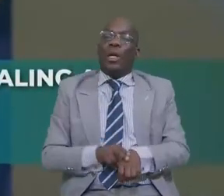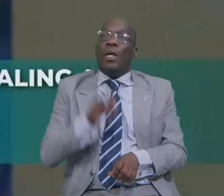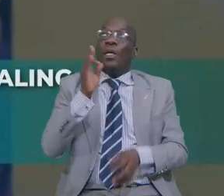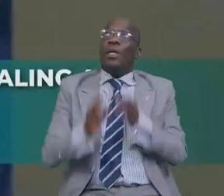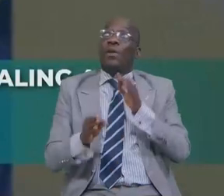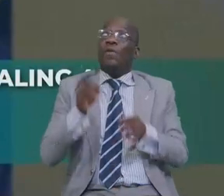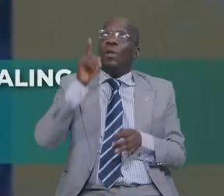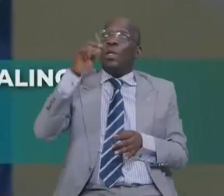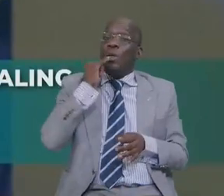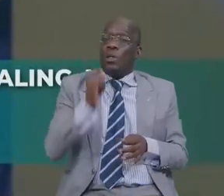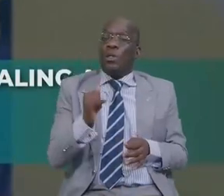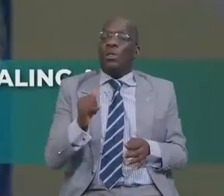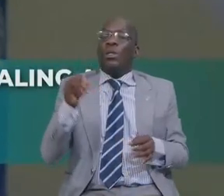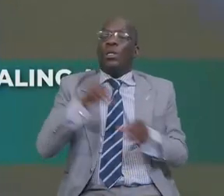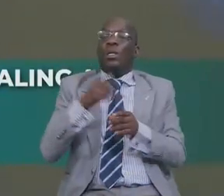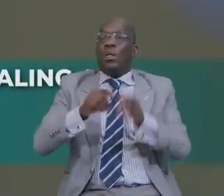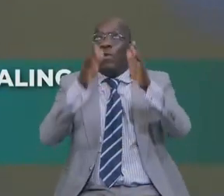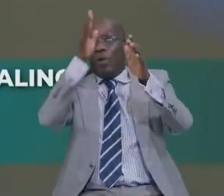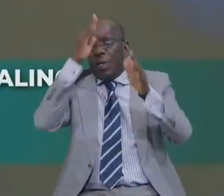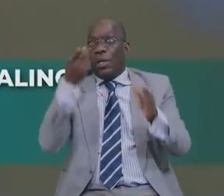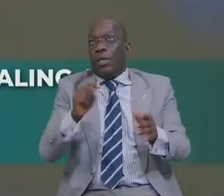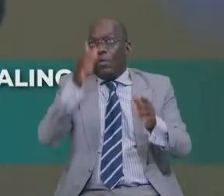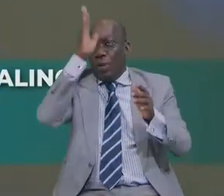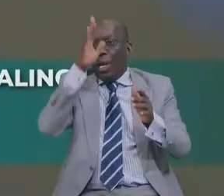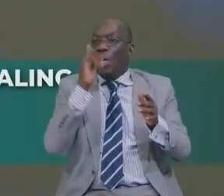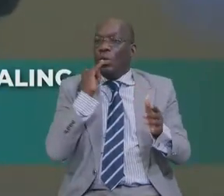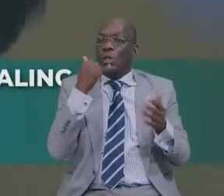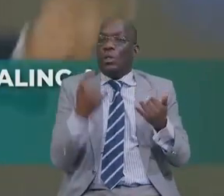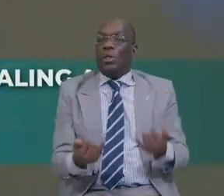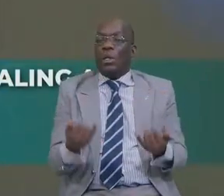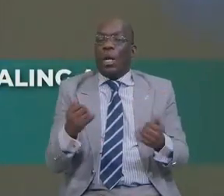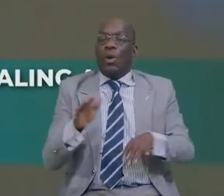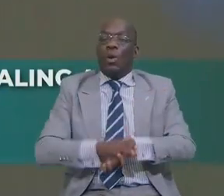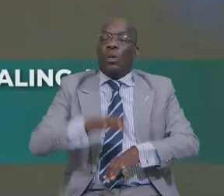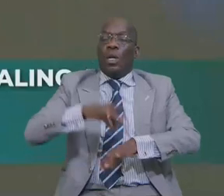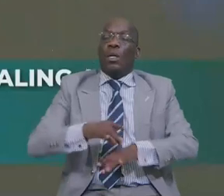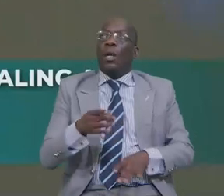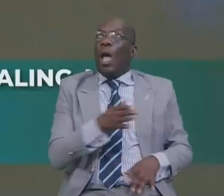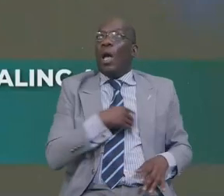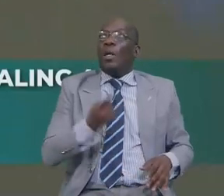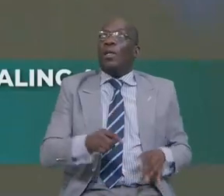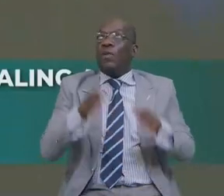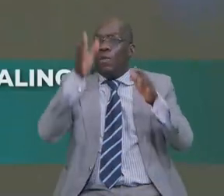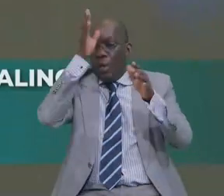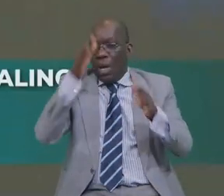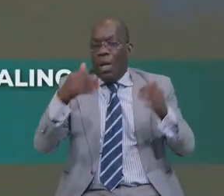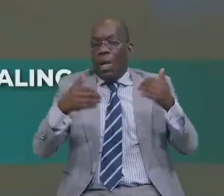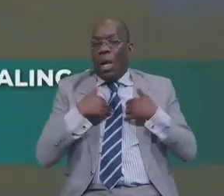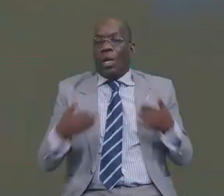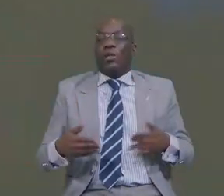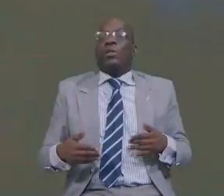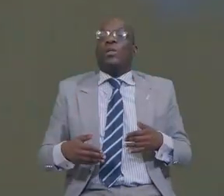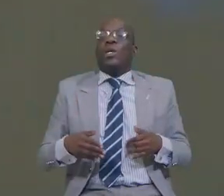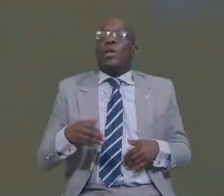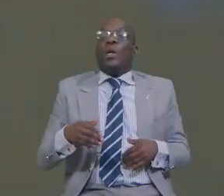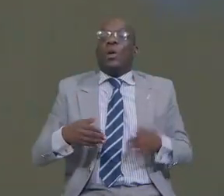s'il est dans le Père alors est revenu sur la terre. Le Père a déménagé sur la terre. Et s'est